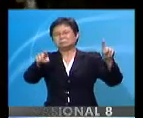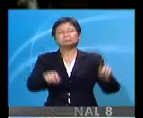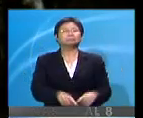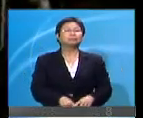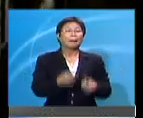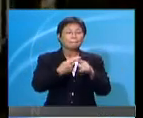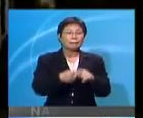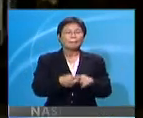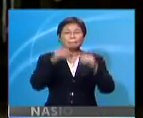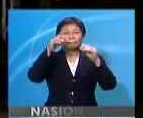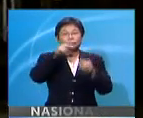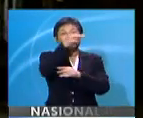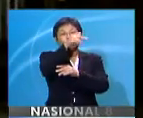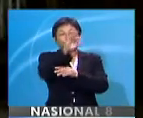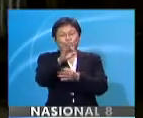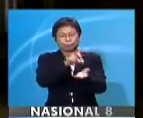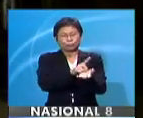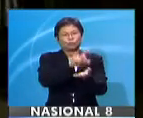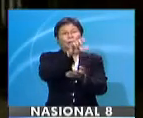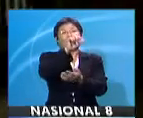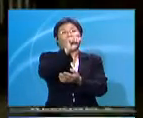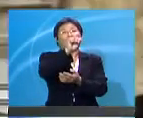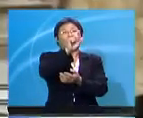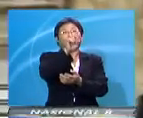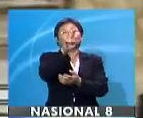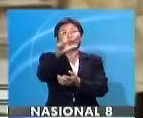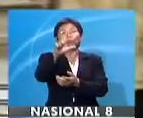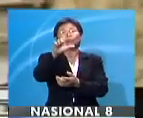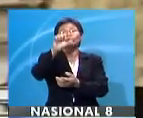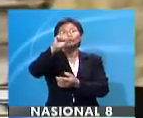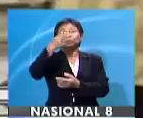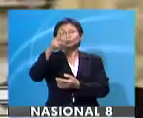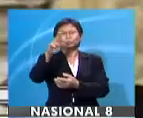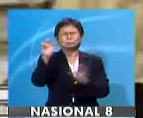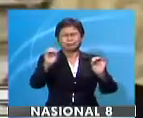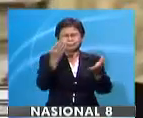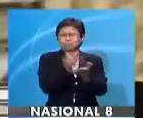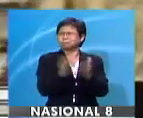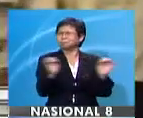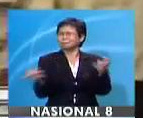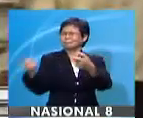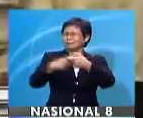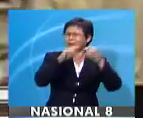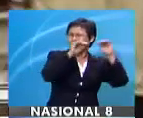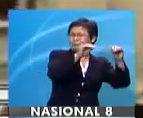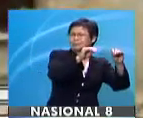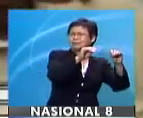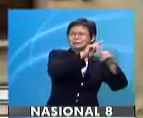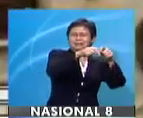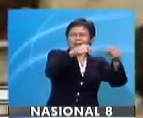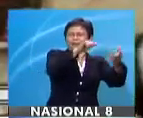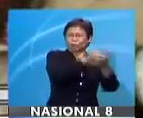bagaimanapun menurut Profesor Tan Sri dr Abdul syukur tiada bukti sahih setakat ini yang mengit ajaran tkat